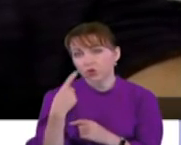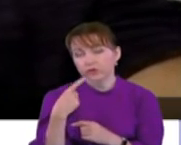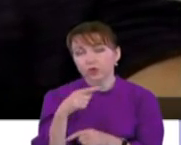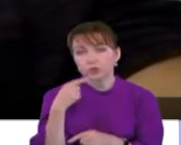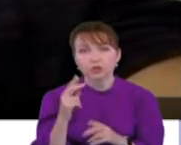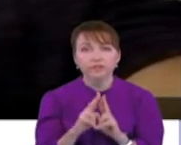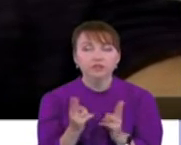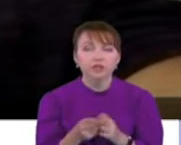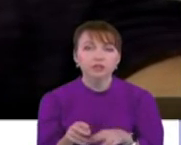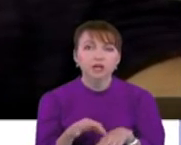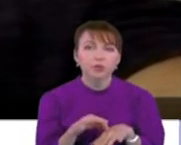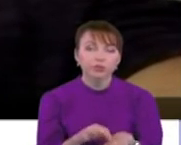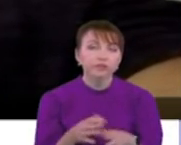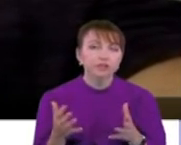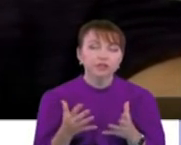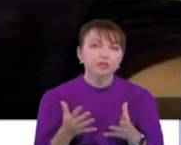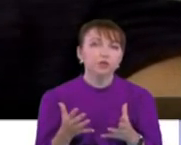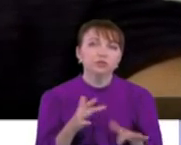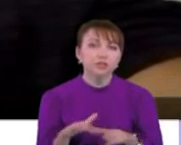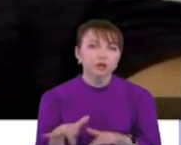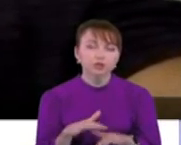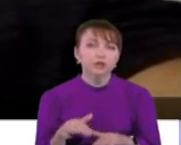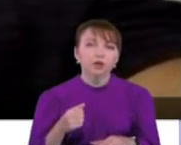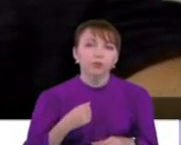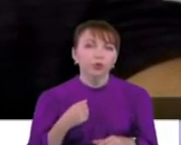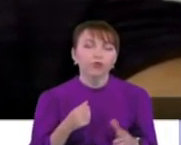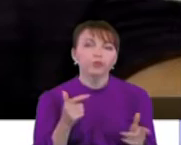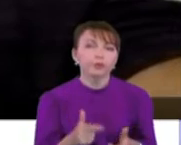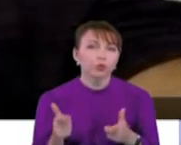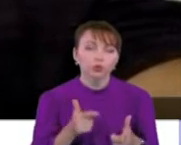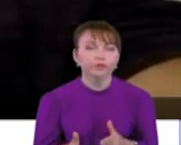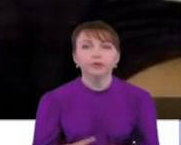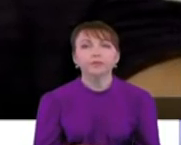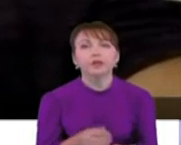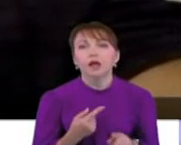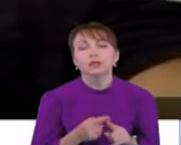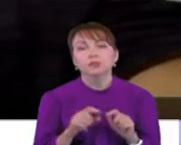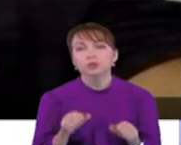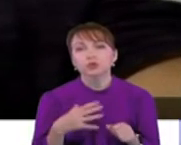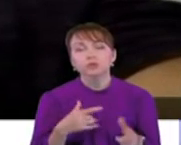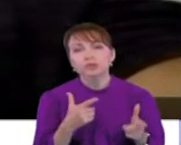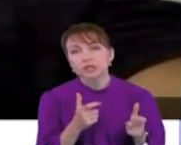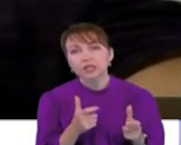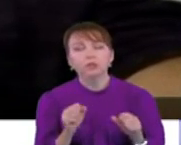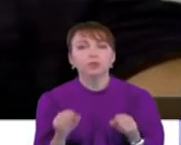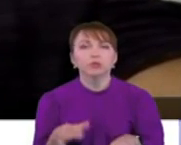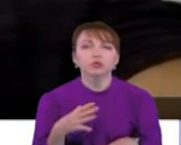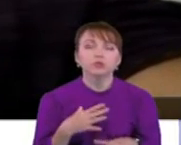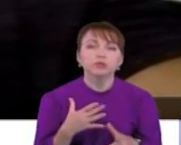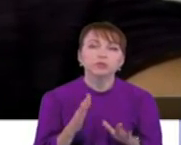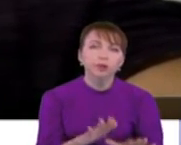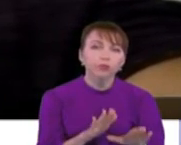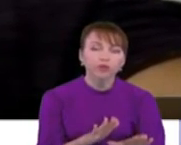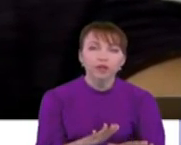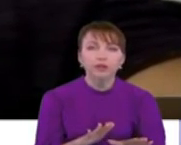для проведення якихось заходів з бойової підготовки. Тобто можливі там стрільби, можливі там